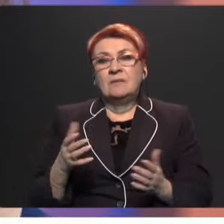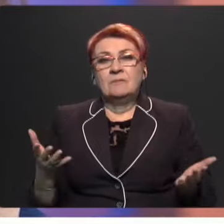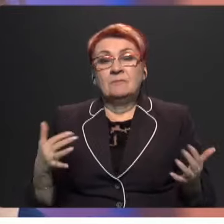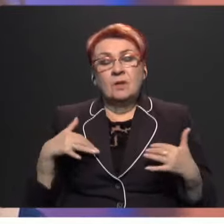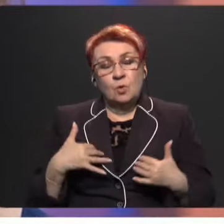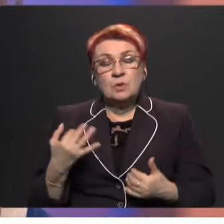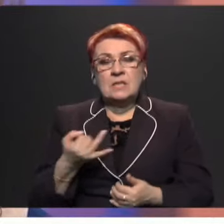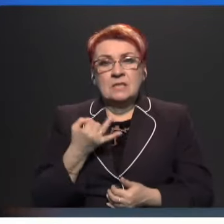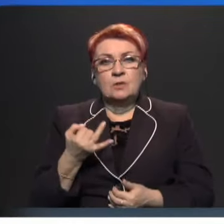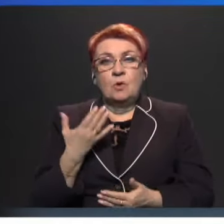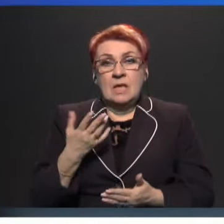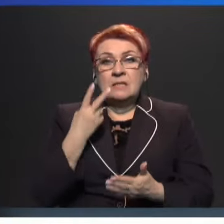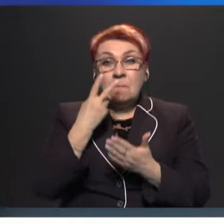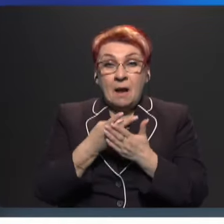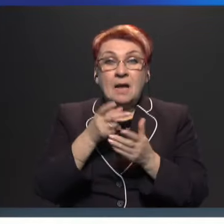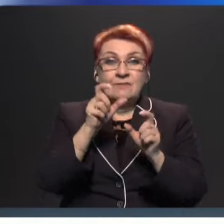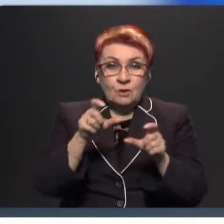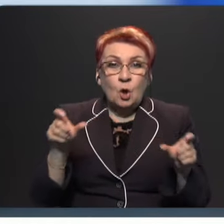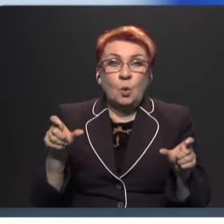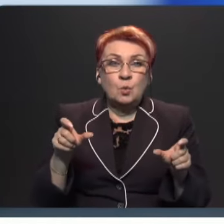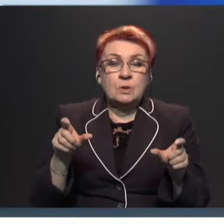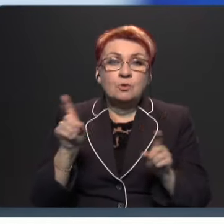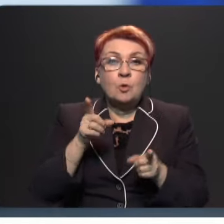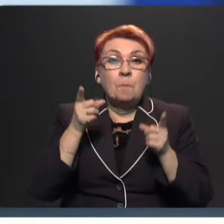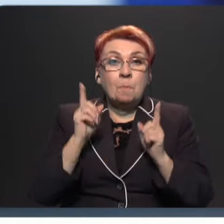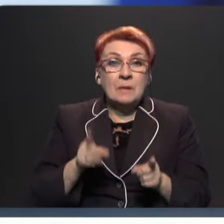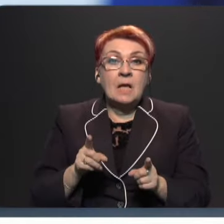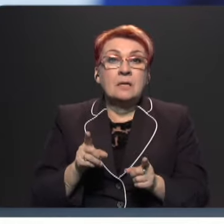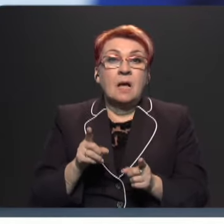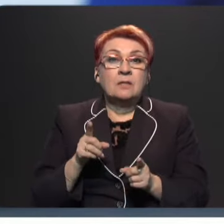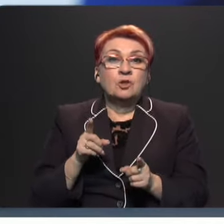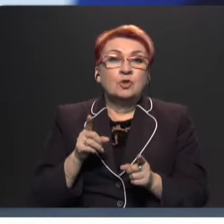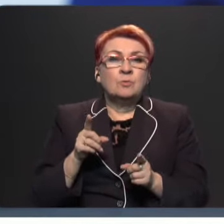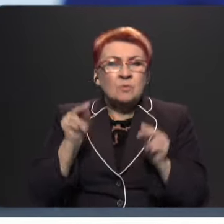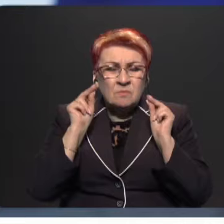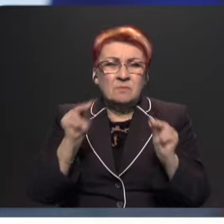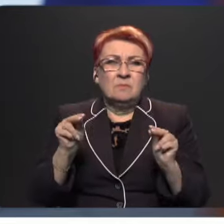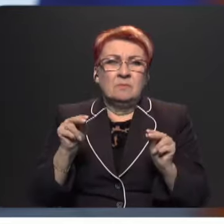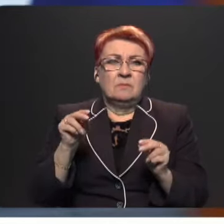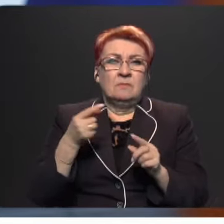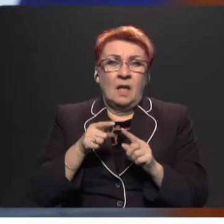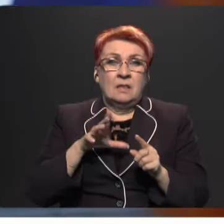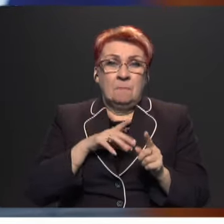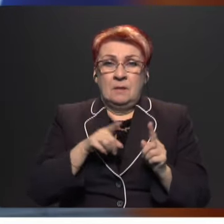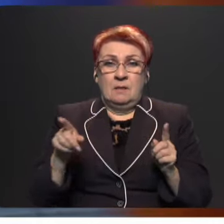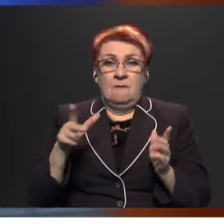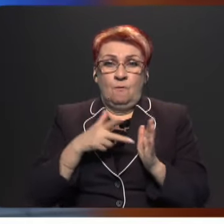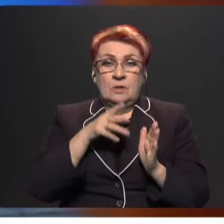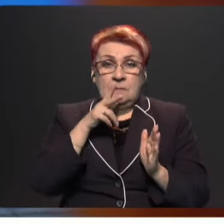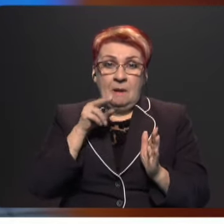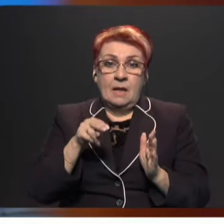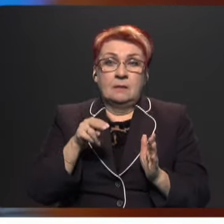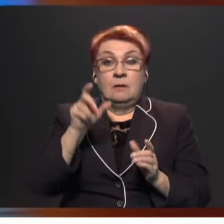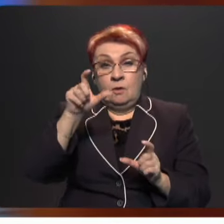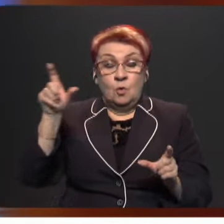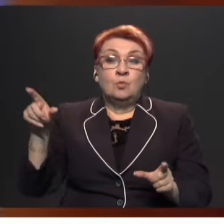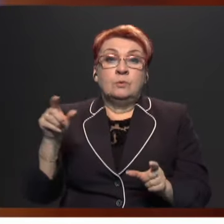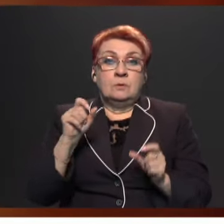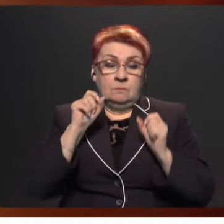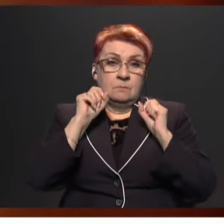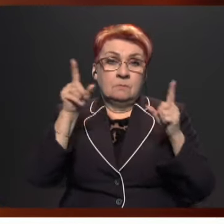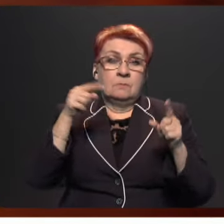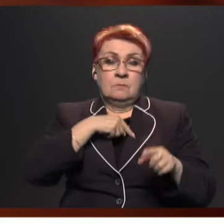Грустная история. Если уж показывать людям о том, что по-настоящему происходило вот эти 8 лет, может быть, они немножко в себя придут. А